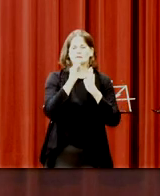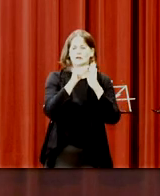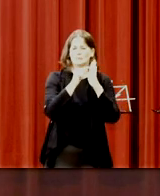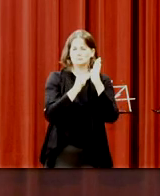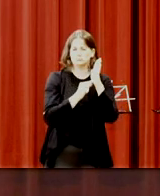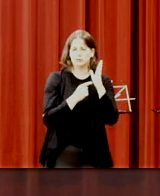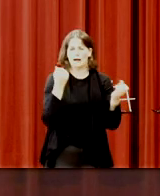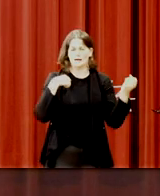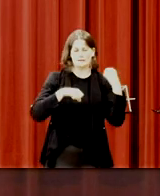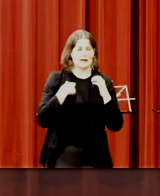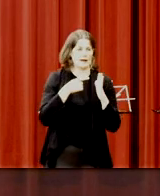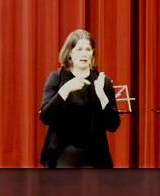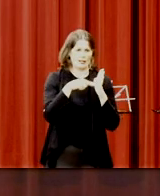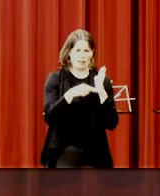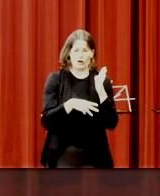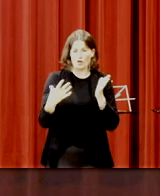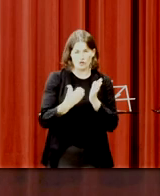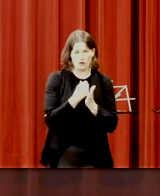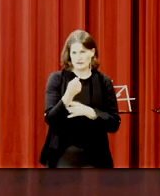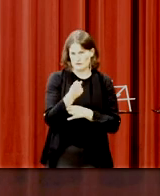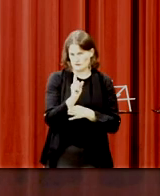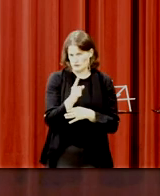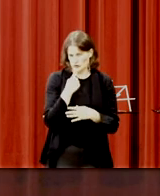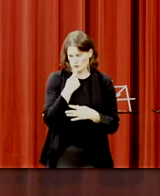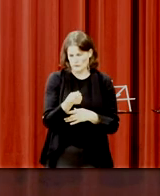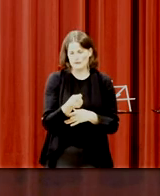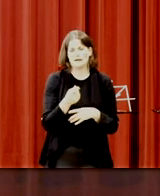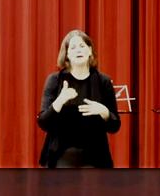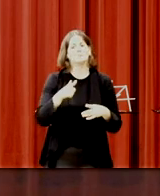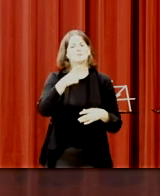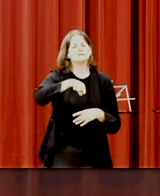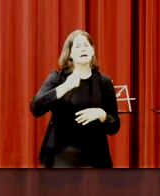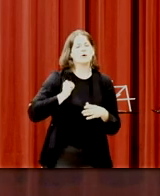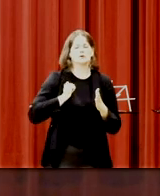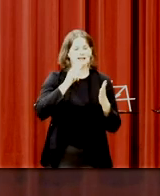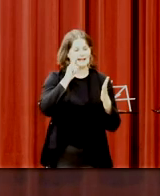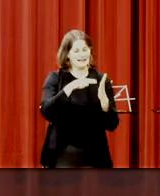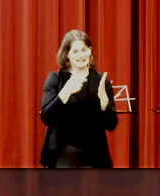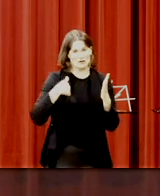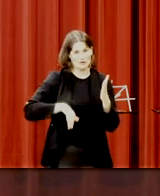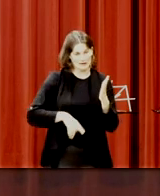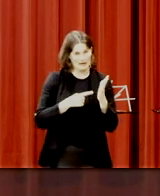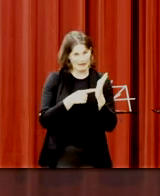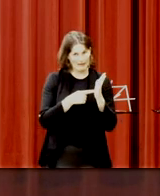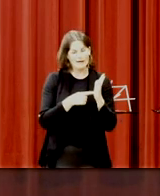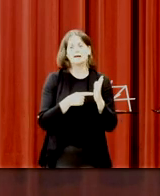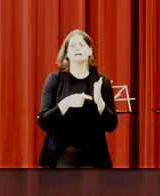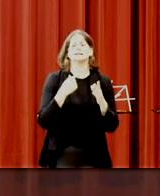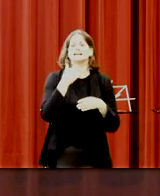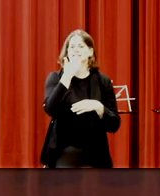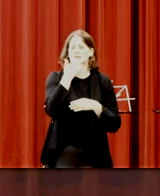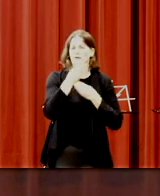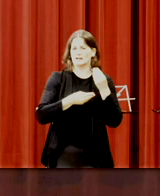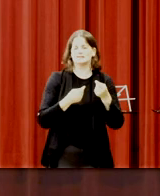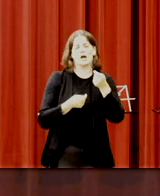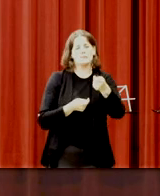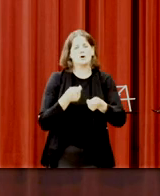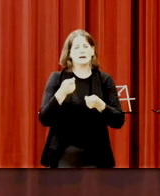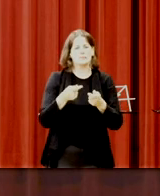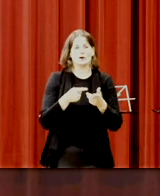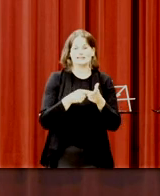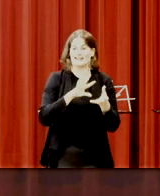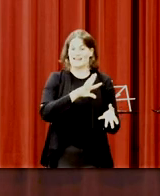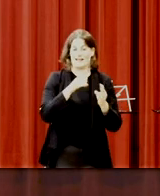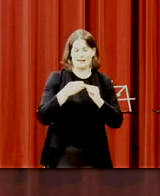i a poc espero que els fruits d'aquestes actuacions es vagin trobant en el dia a dia de la universitat. Aquestes actuacions no